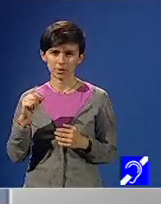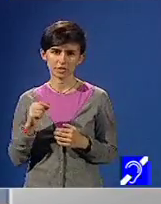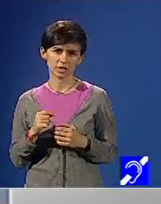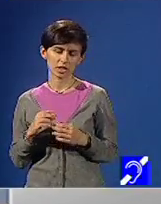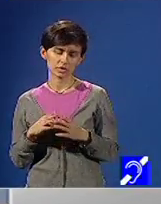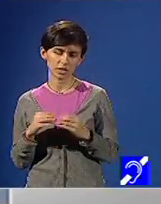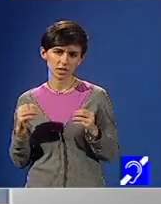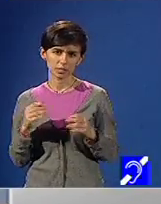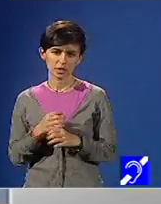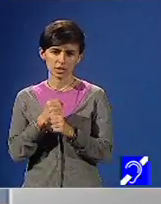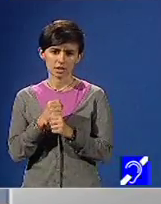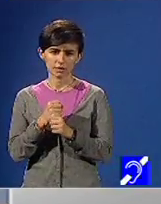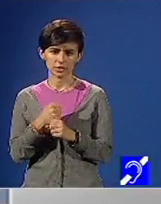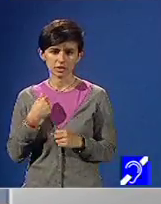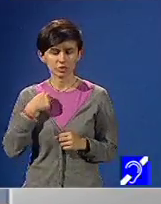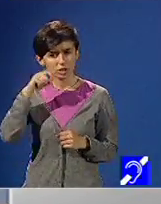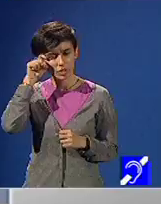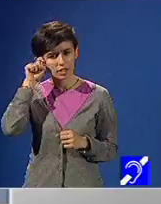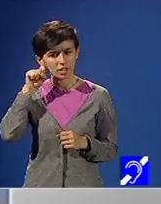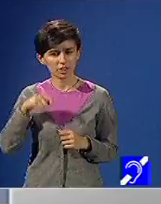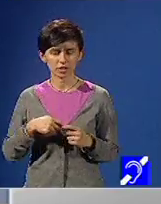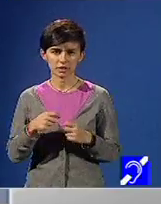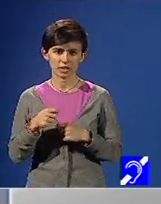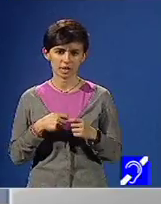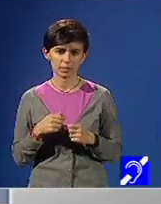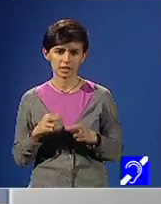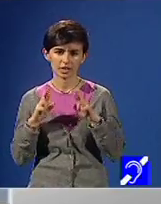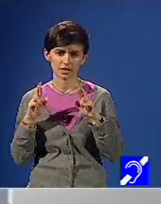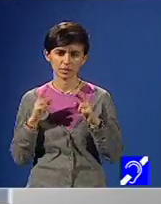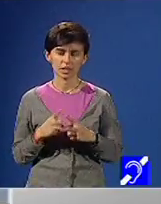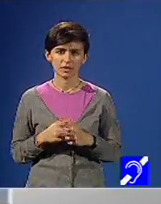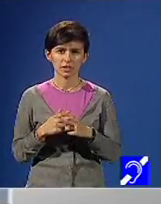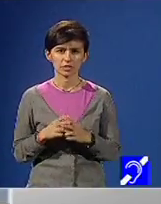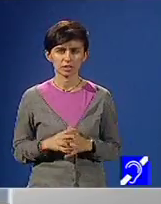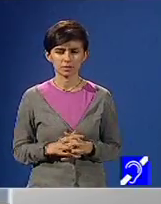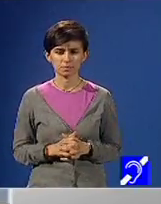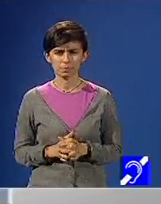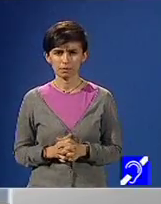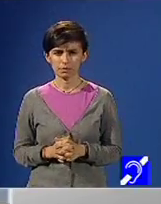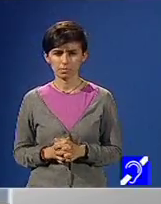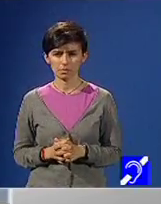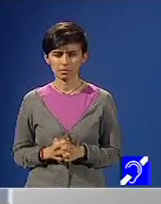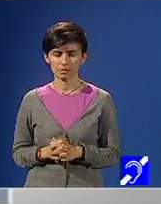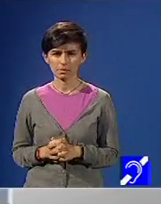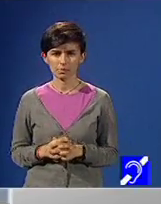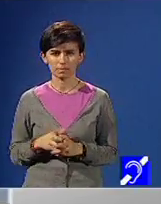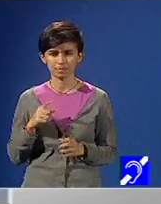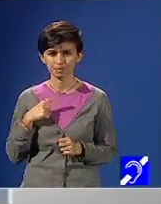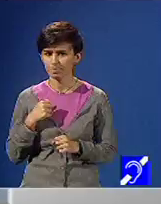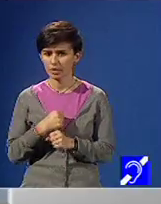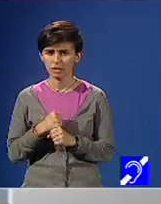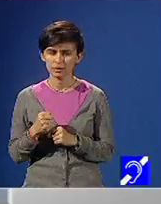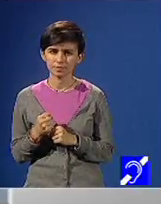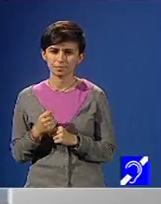extraordinară, Walking Month, care cred că, sper că vă ajută. Dați-mi detalii. Da, e foarte